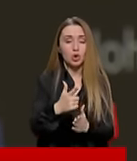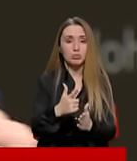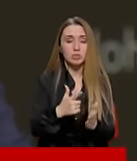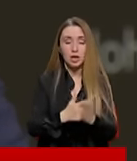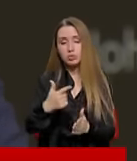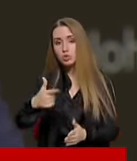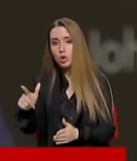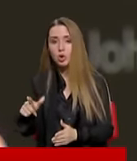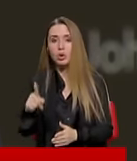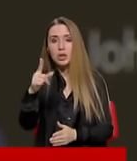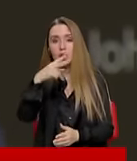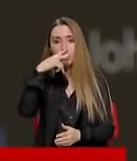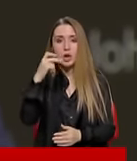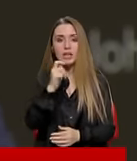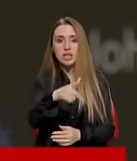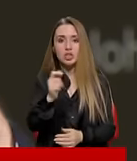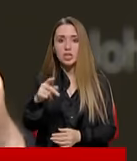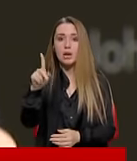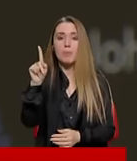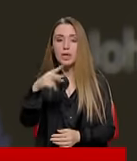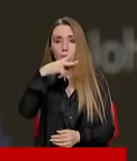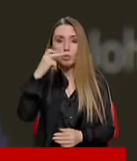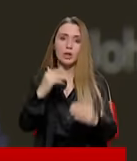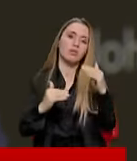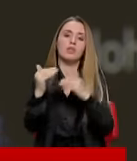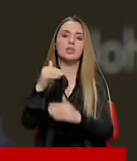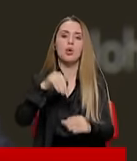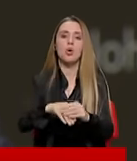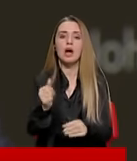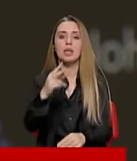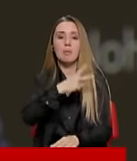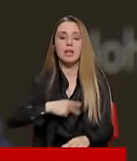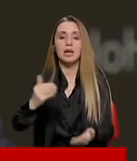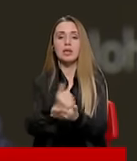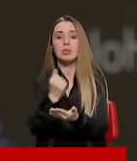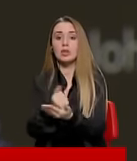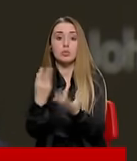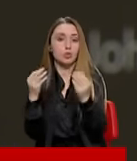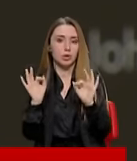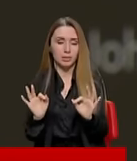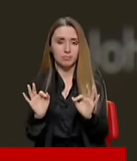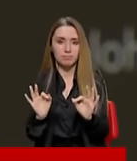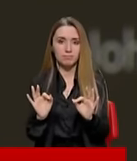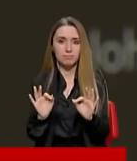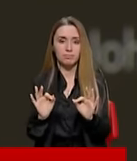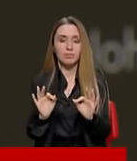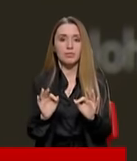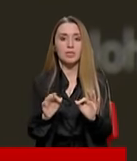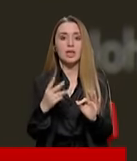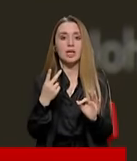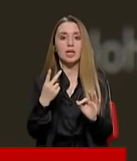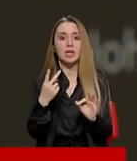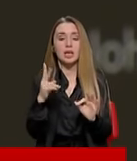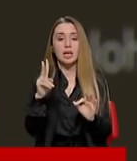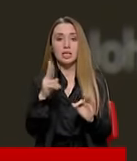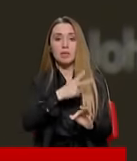puan o Eee ilçelerde birer puan fazla oy alıp da belediyeleri kazanmak daha önemli evrenden 2000 Oya